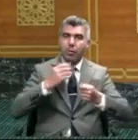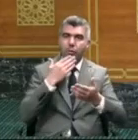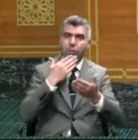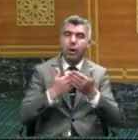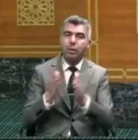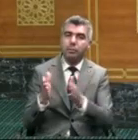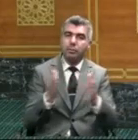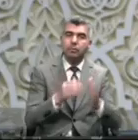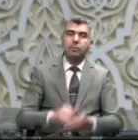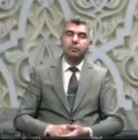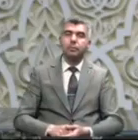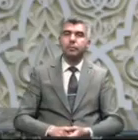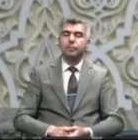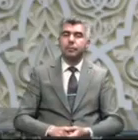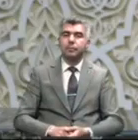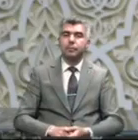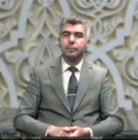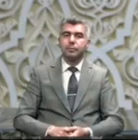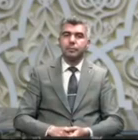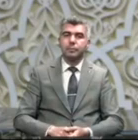اذا نعطي الكلمه